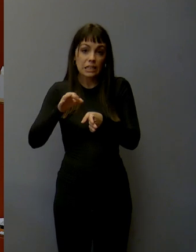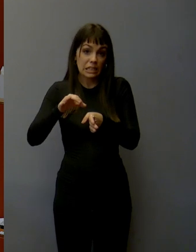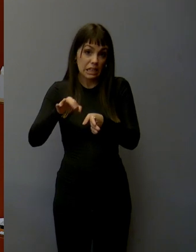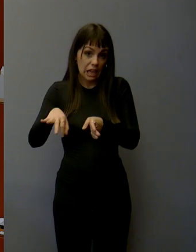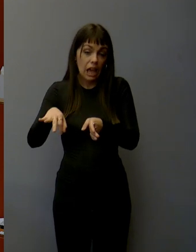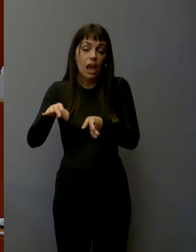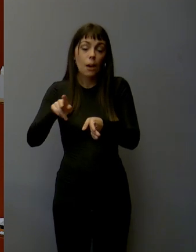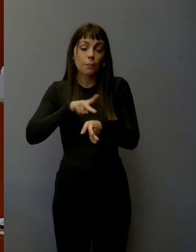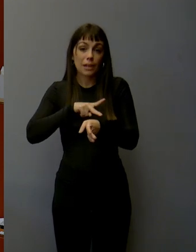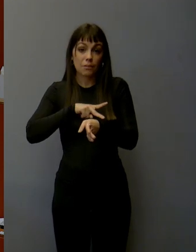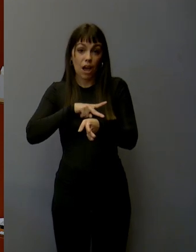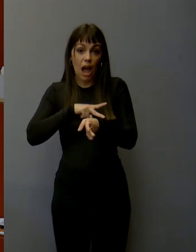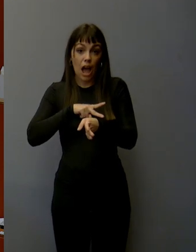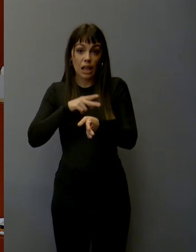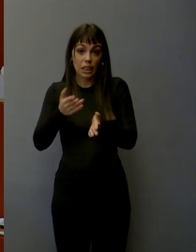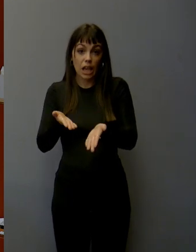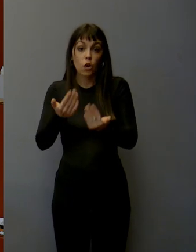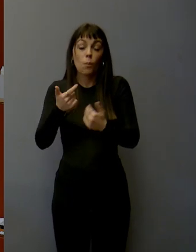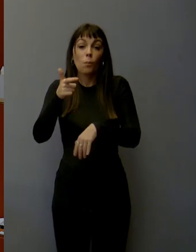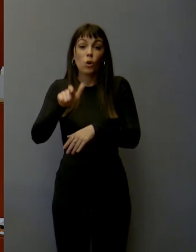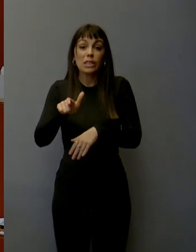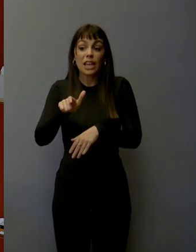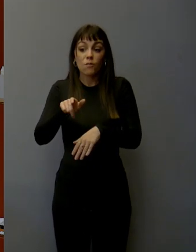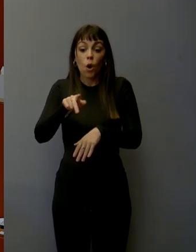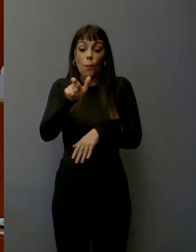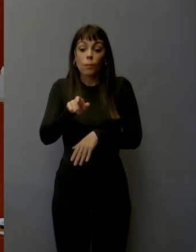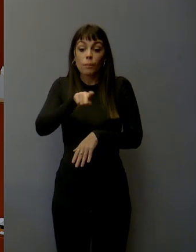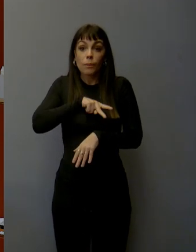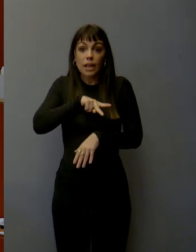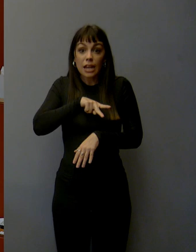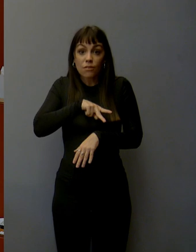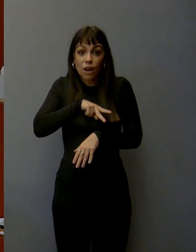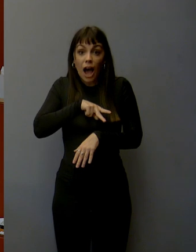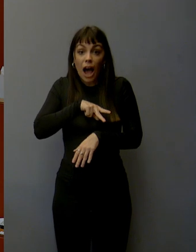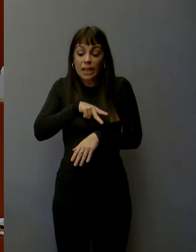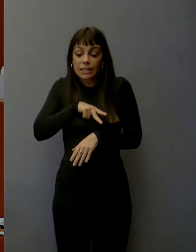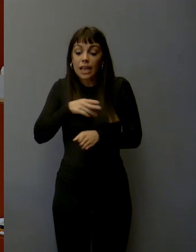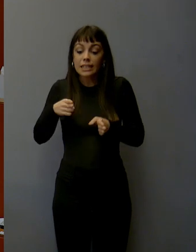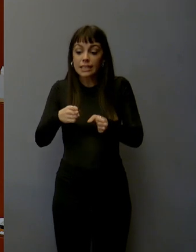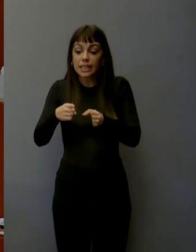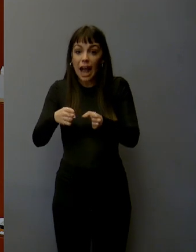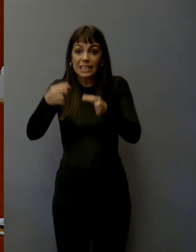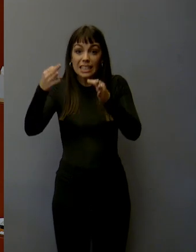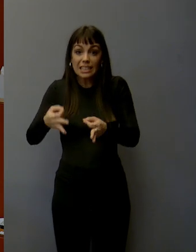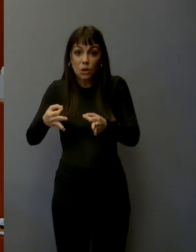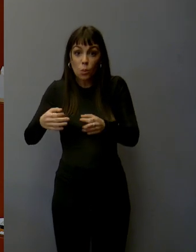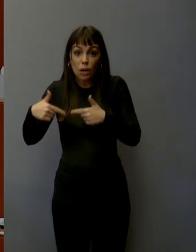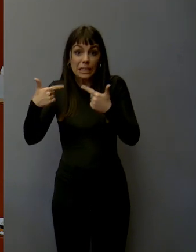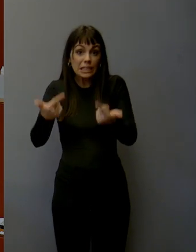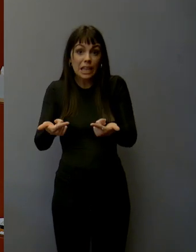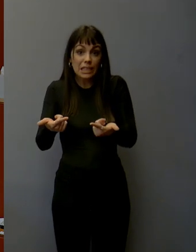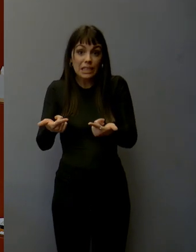magari i privati stessi non dispongono delle forze economiche per garantire sicurezza e decoro a quella strada che magari viene